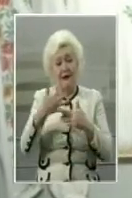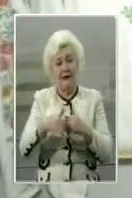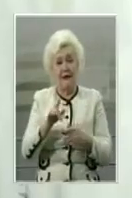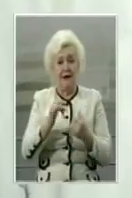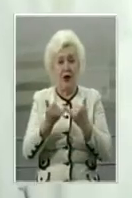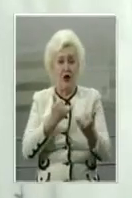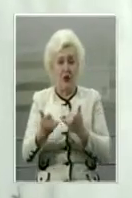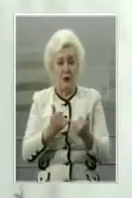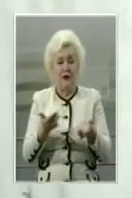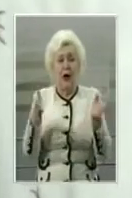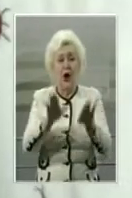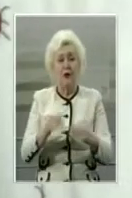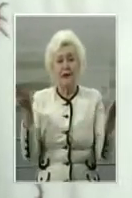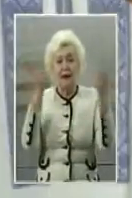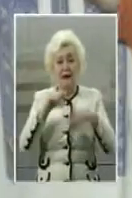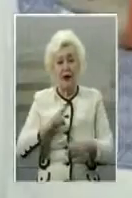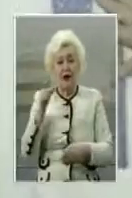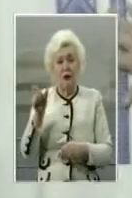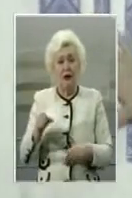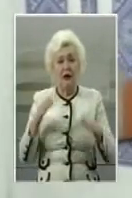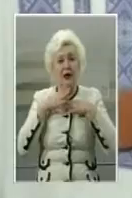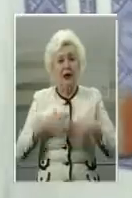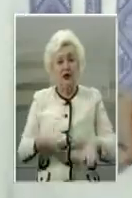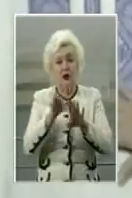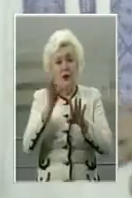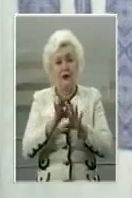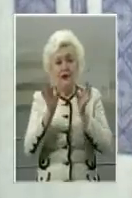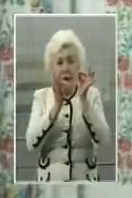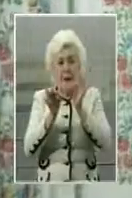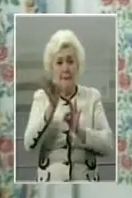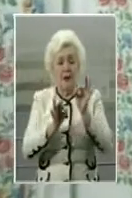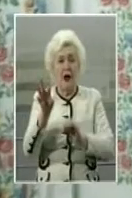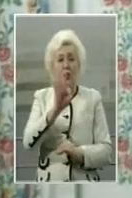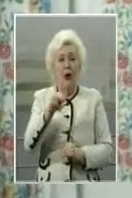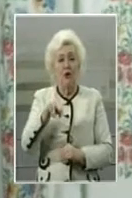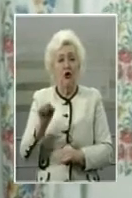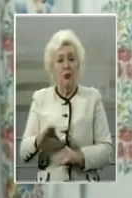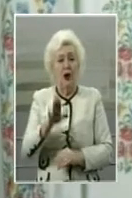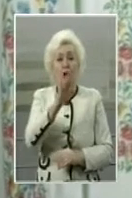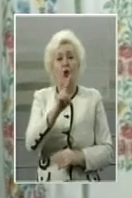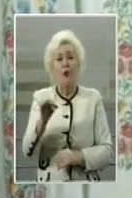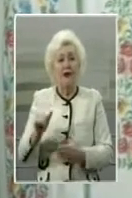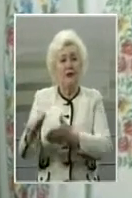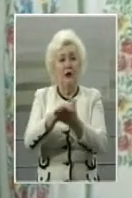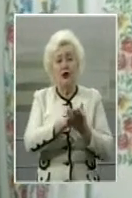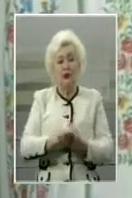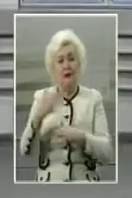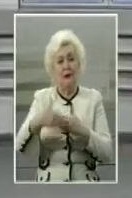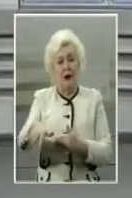жовті. Останнє захоплення майстрині – сорочки, вишиті бісером. Олена Протопопова, Владислав Купрієв, Суспільне,